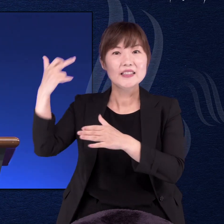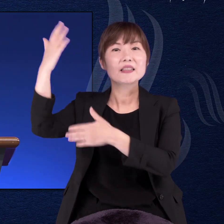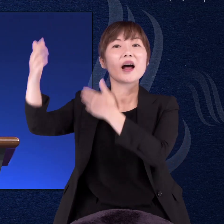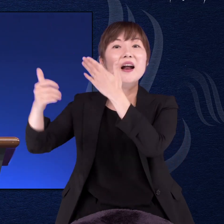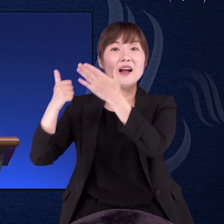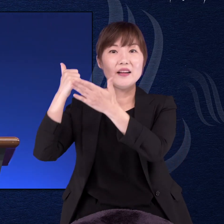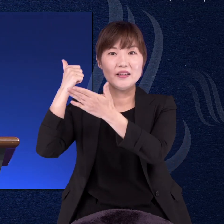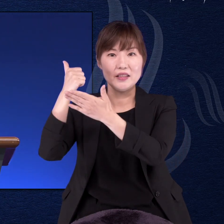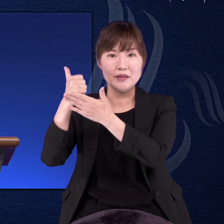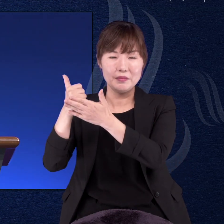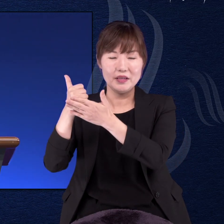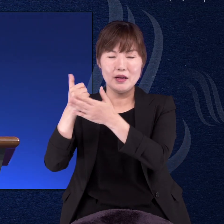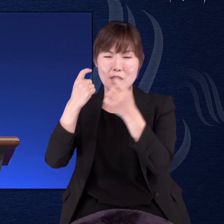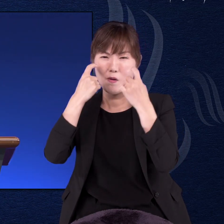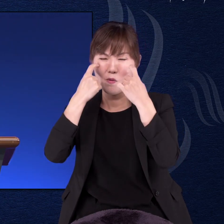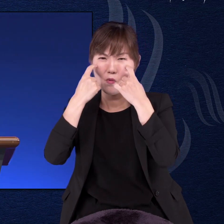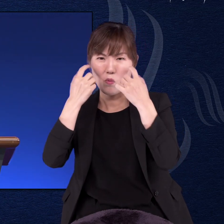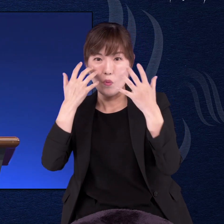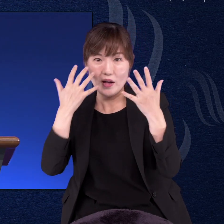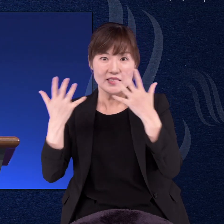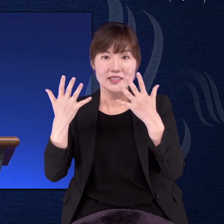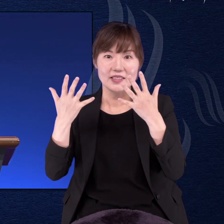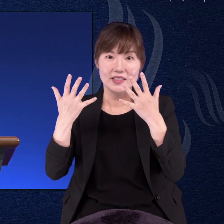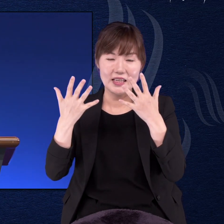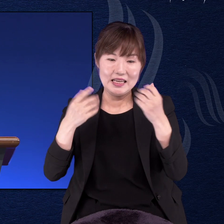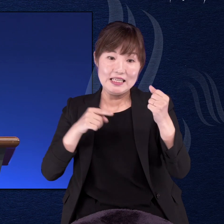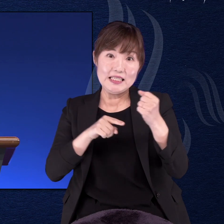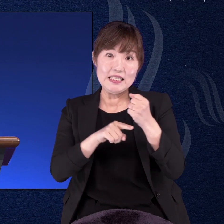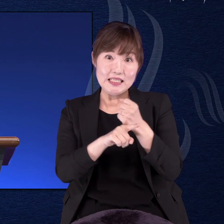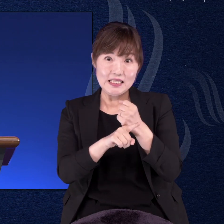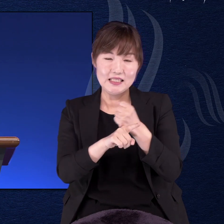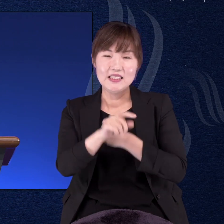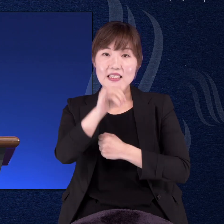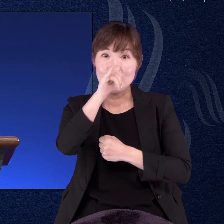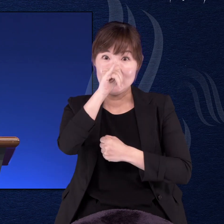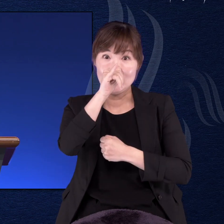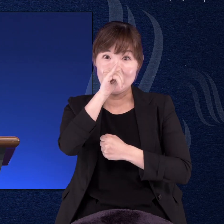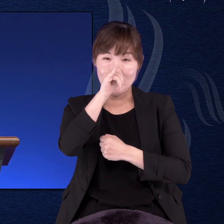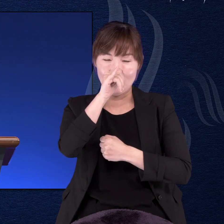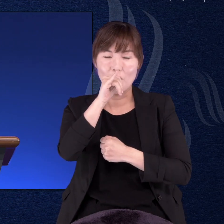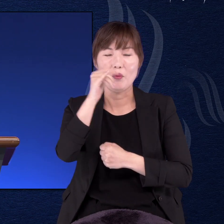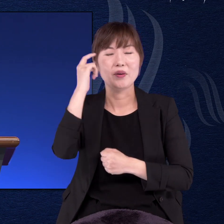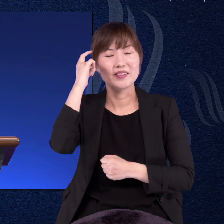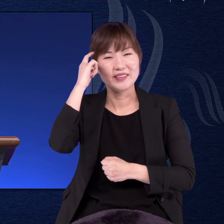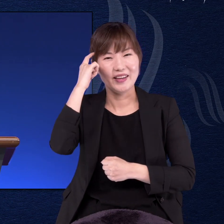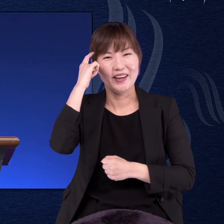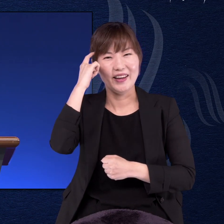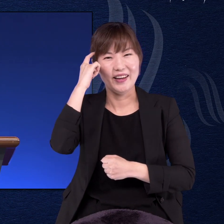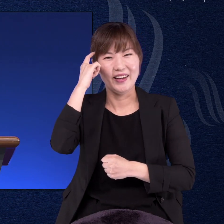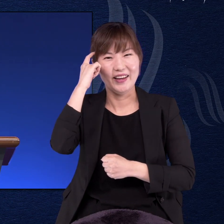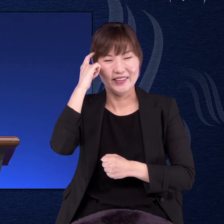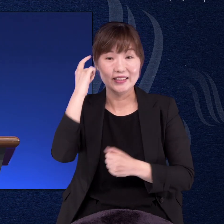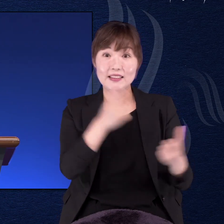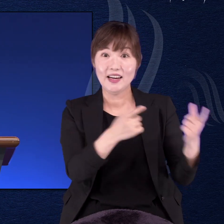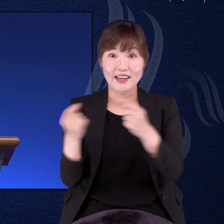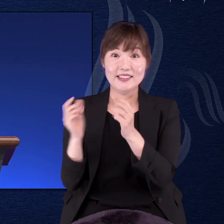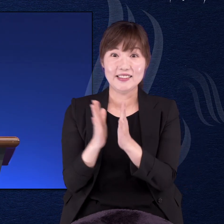이것도 분명히 하나님의 뜻하신 바가 있으리라고 생각을 합니다. 잠깐 기도하고